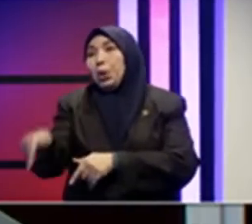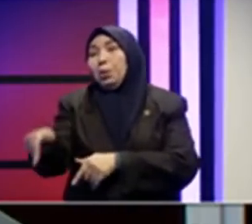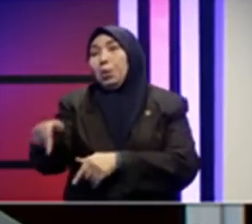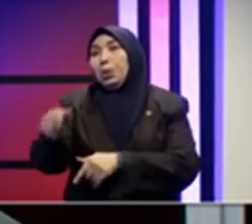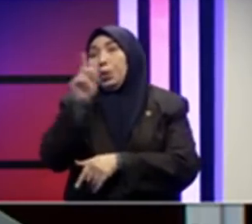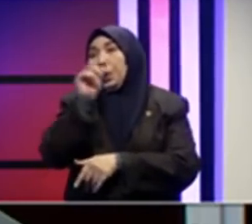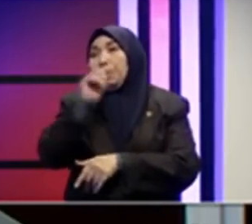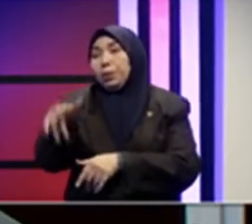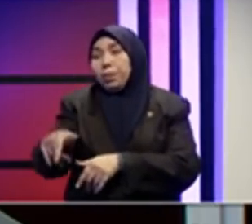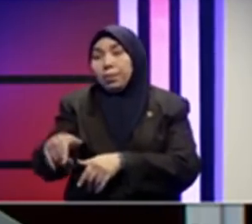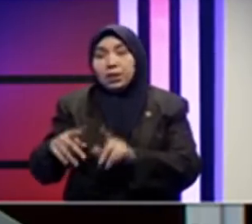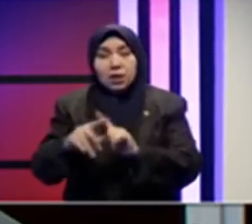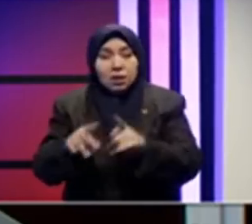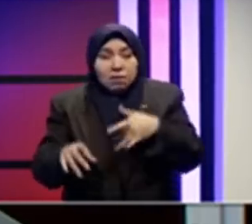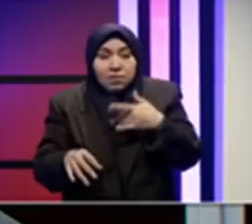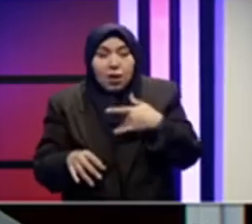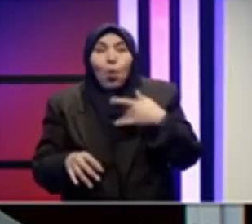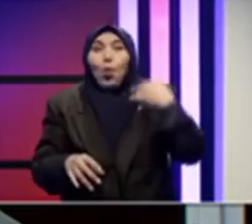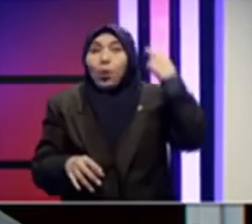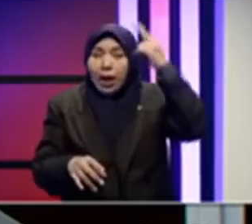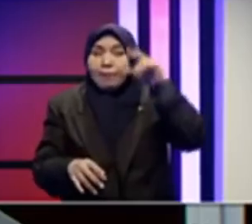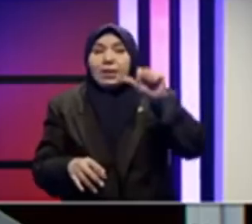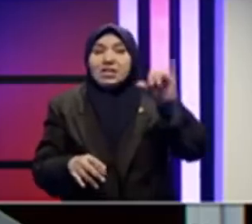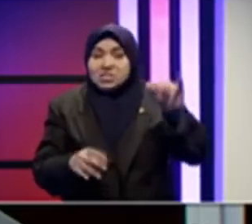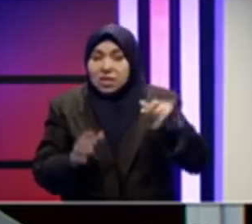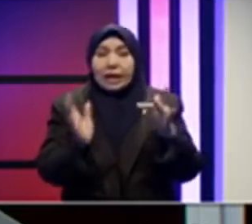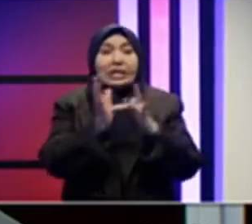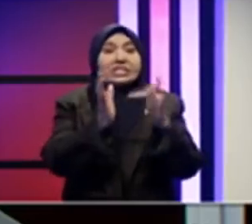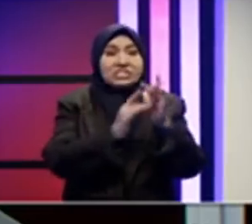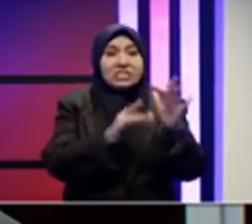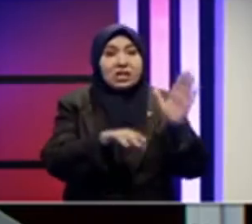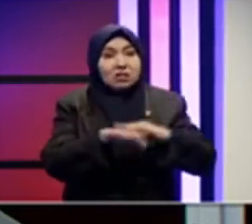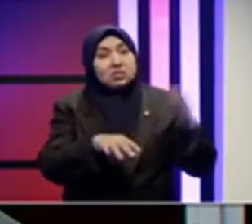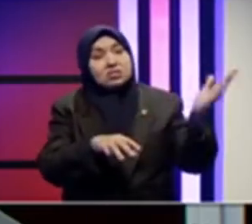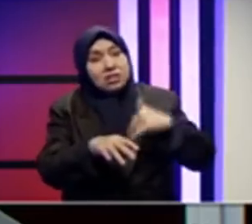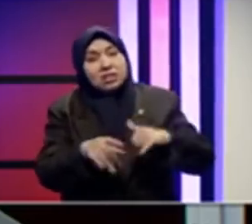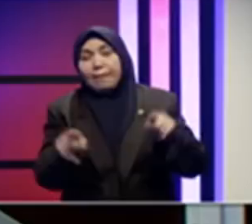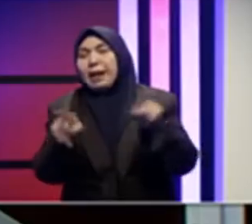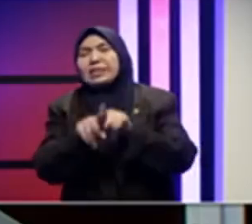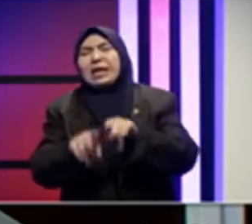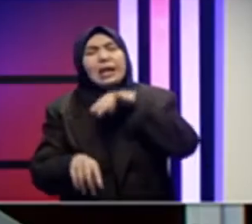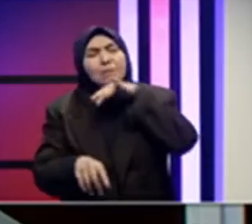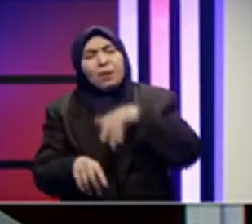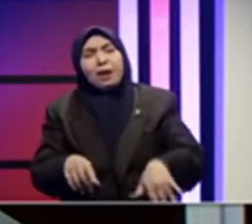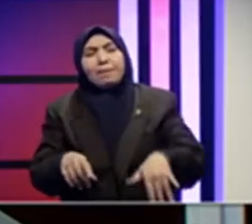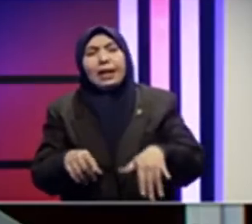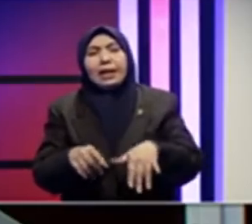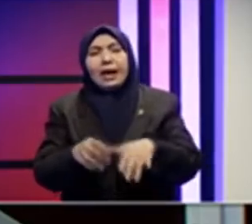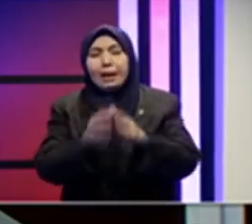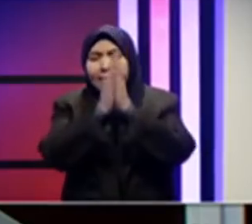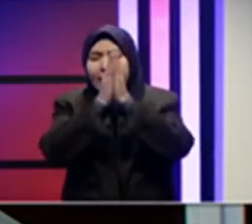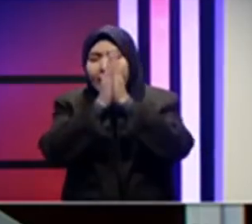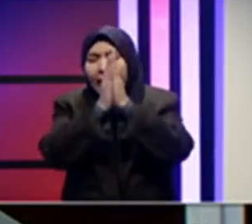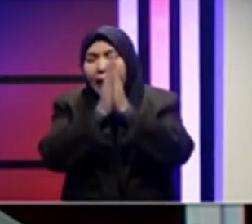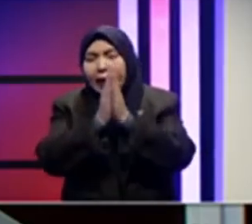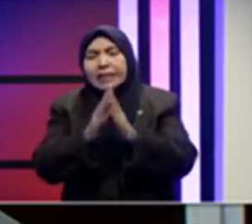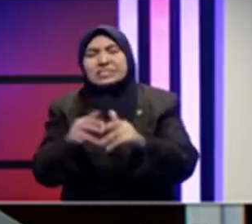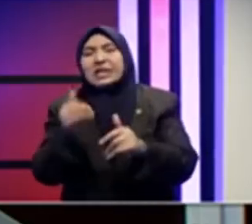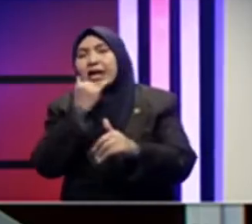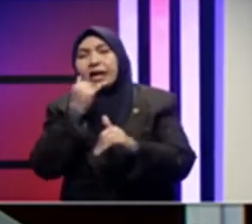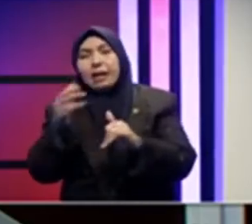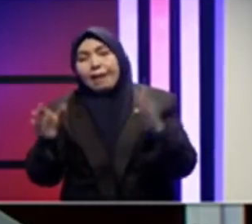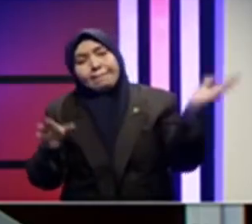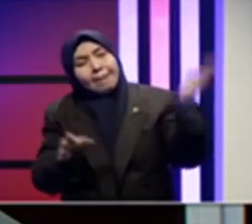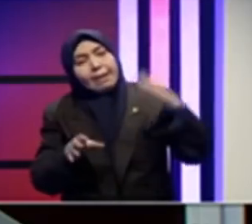mereka merasakan oh Nabi Isa ni ada orang Kristian ajak, ah lebih kurang macam Nabi Muhammad juga kata bahawa berhala kami salah, dia nak mengajak